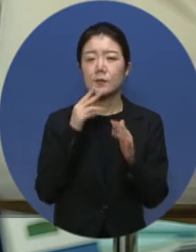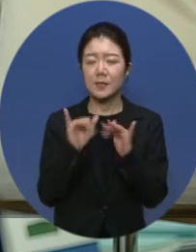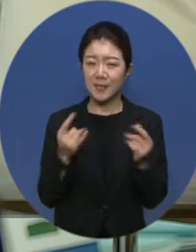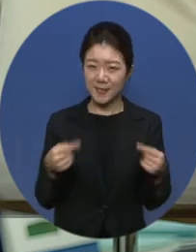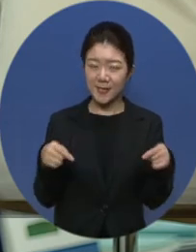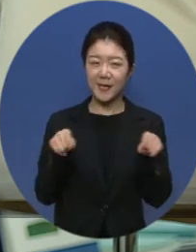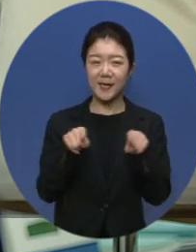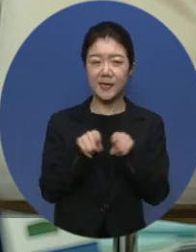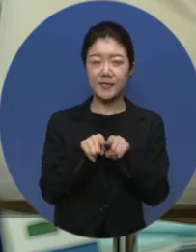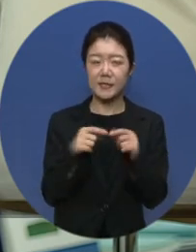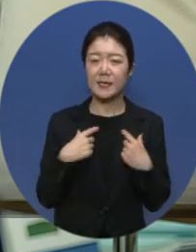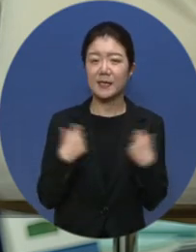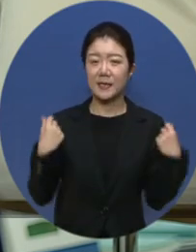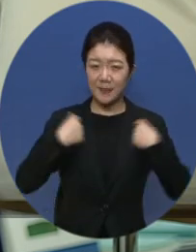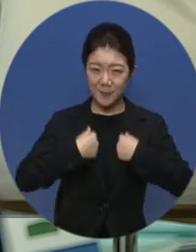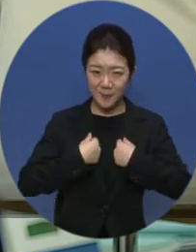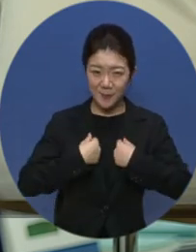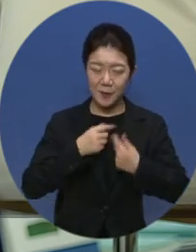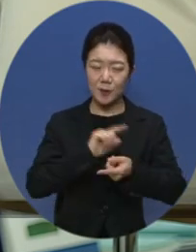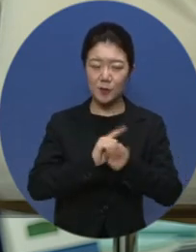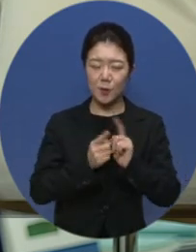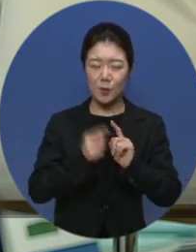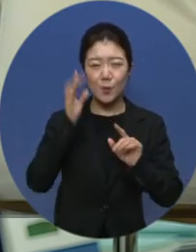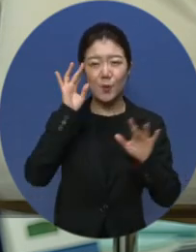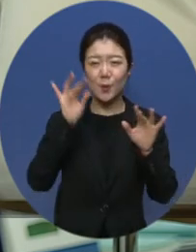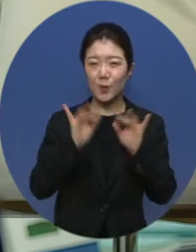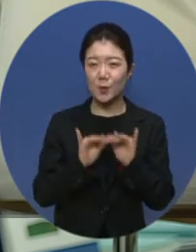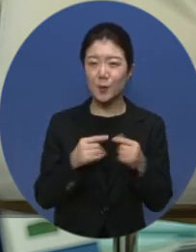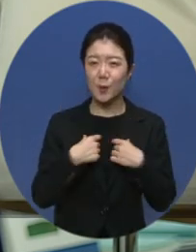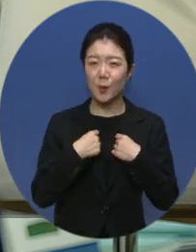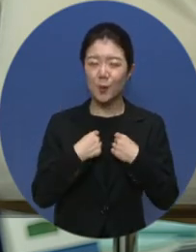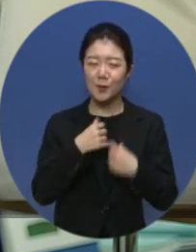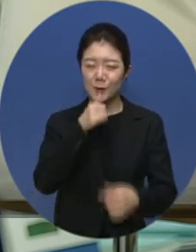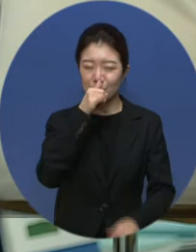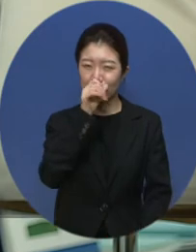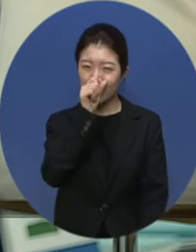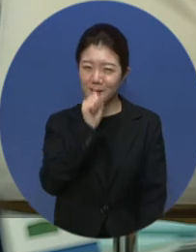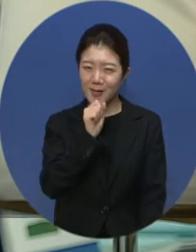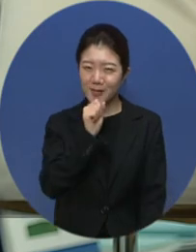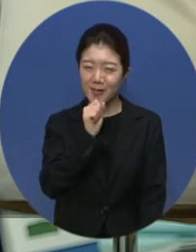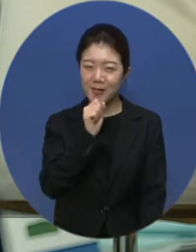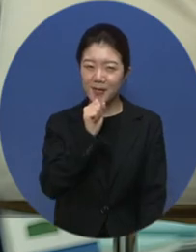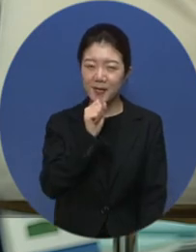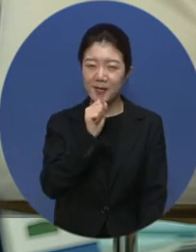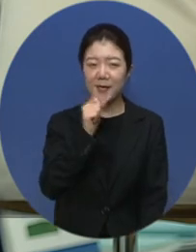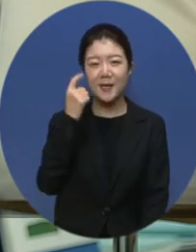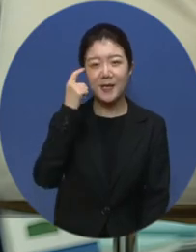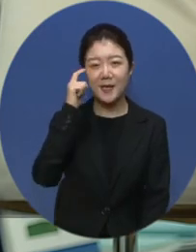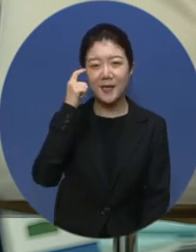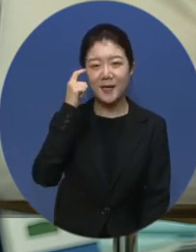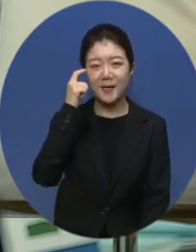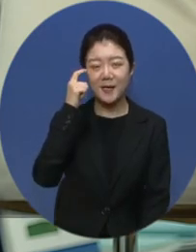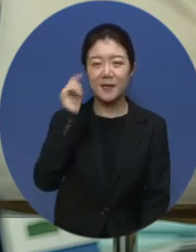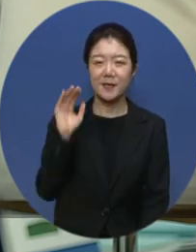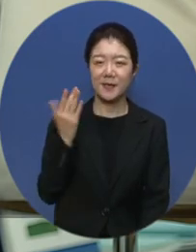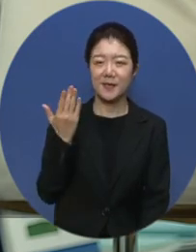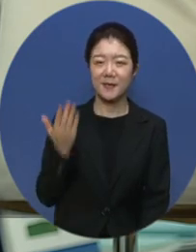함께 입을 수 있는, 그 서로 공감을 할 수 있는 옷들이 있으면 어떨까, 그렇게 생각을 하게